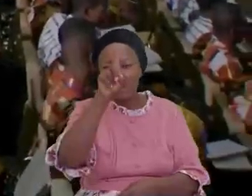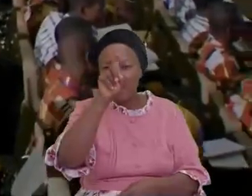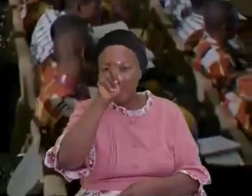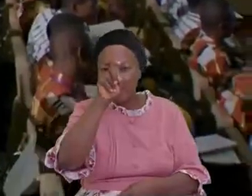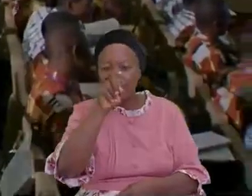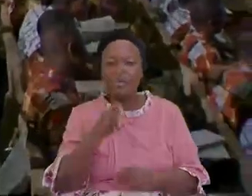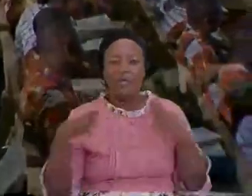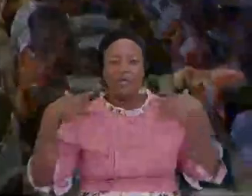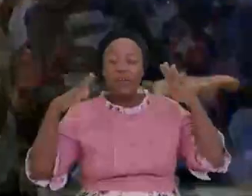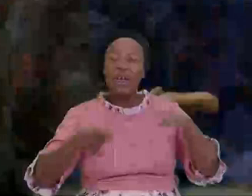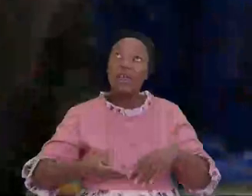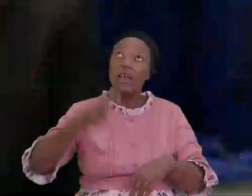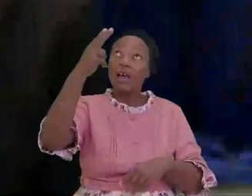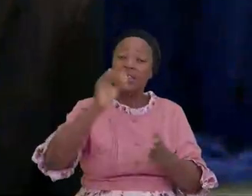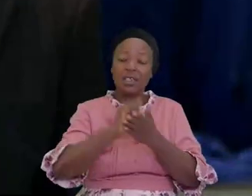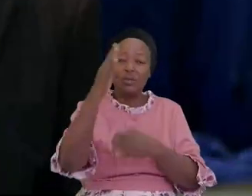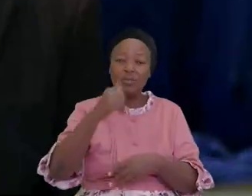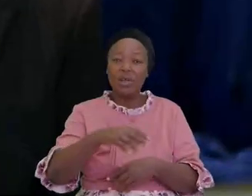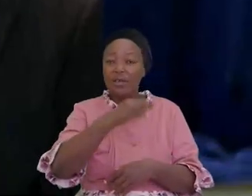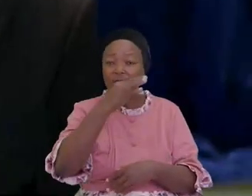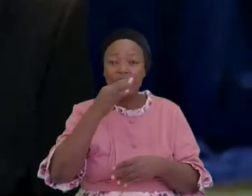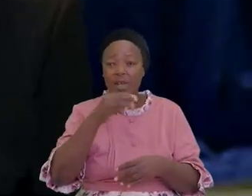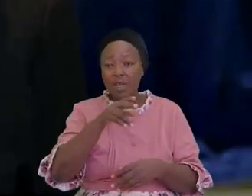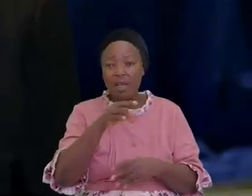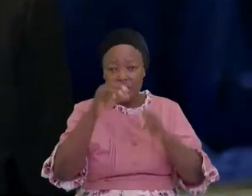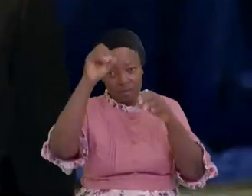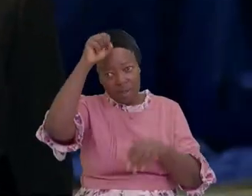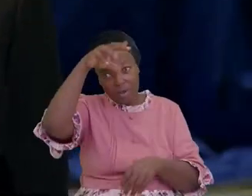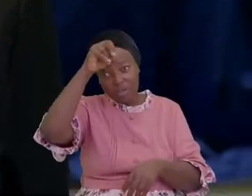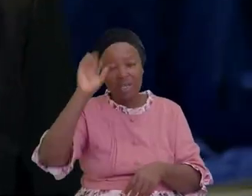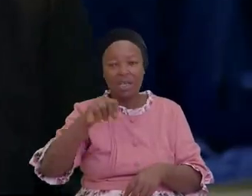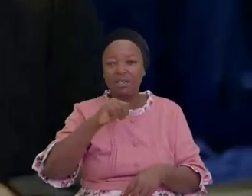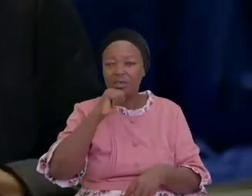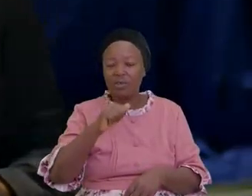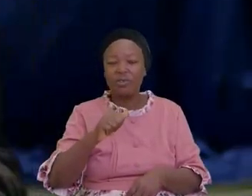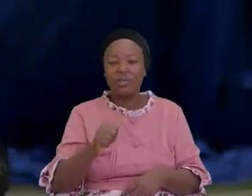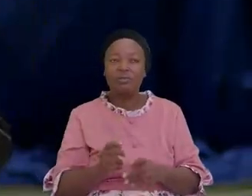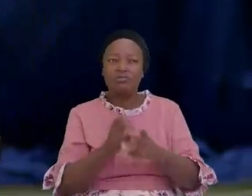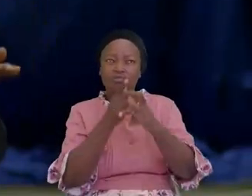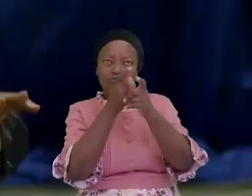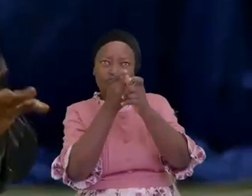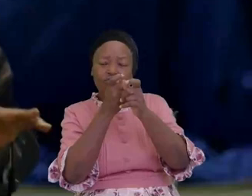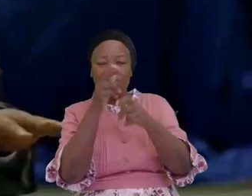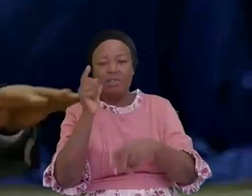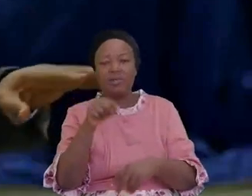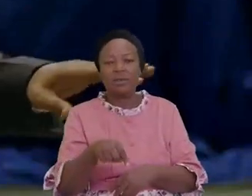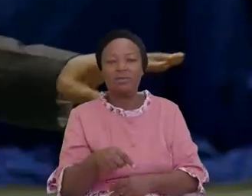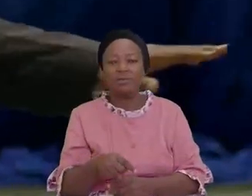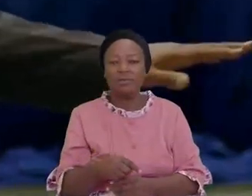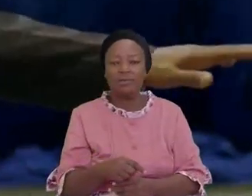Parce que l'aigle vole plus haut. C'est pourquoi les chasseurs n'arrivent pas à l'atteindre par leur